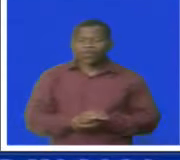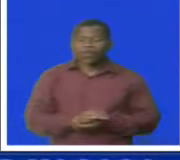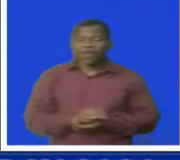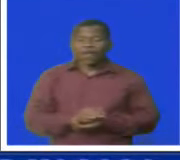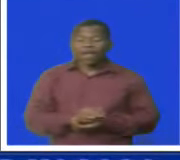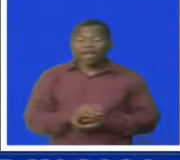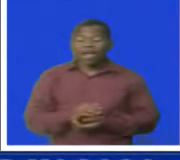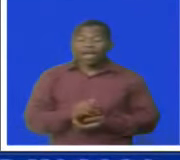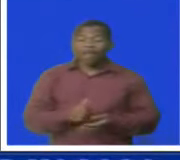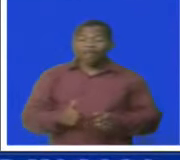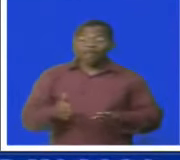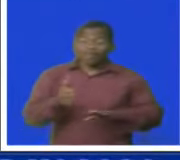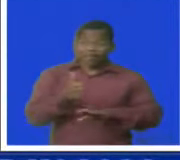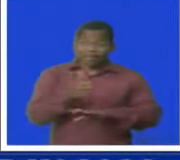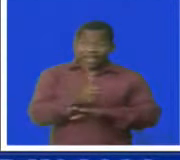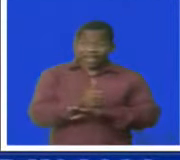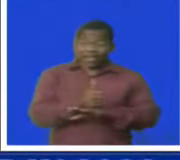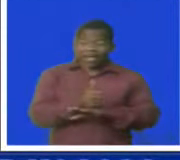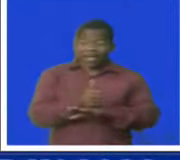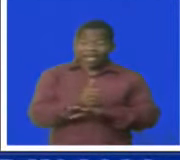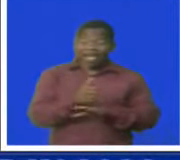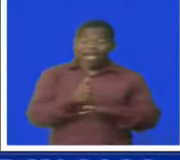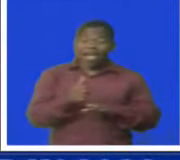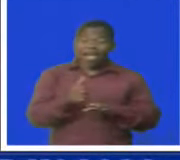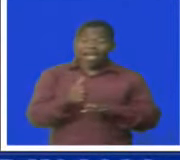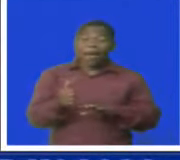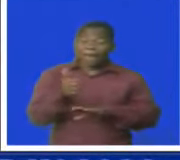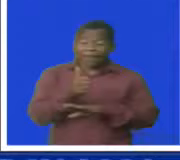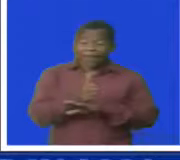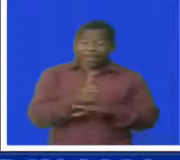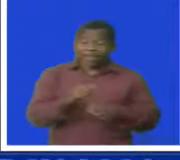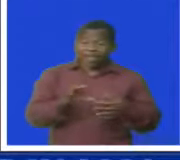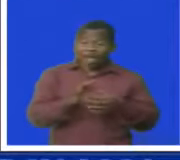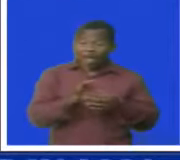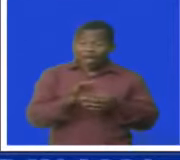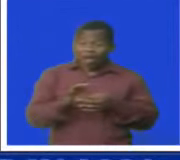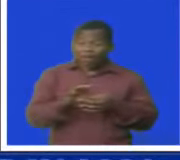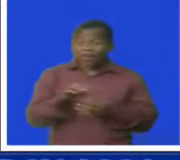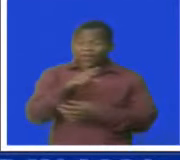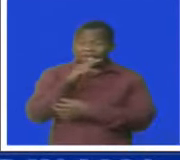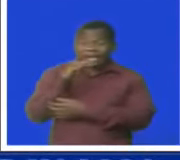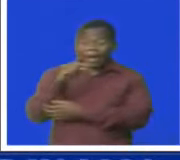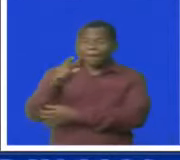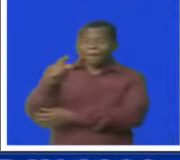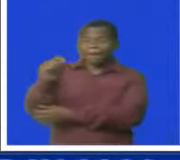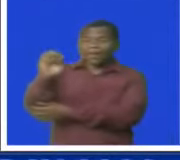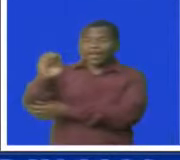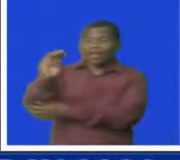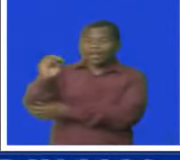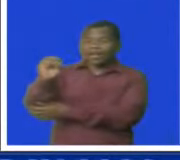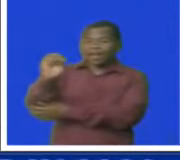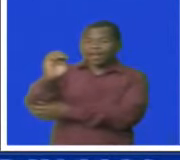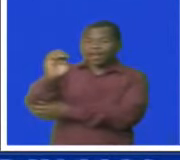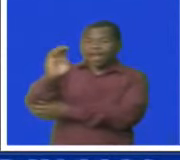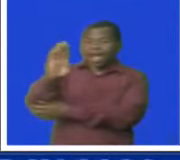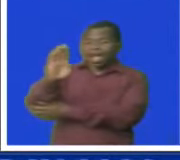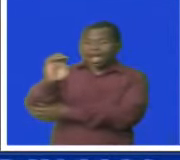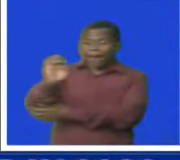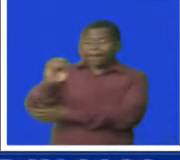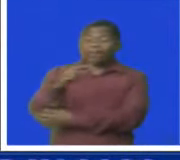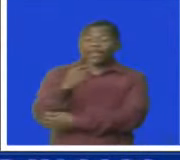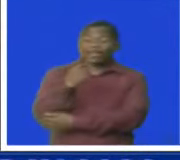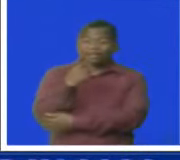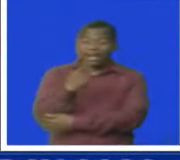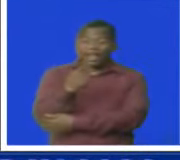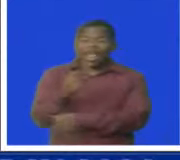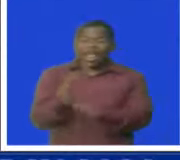lapha even Margaret Thwala Tembe uthi kuhambisa embili indzaba yekulingana ngetebulili gender equality